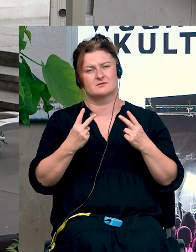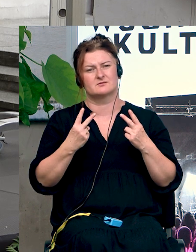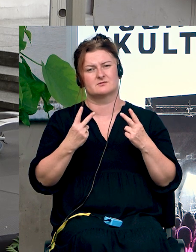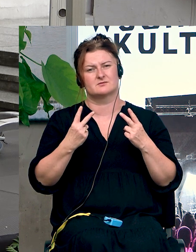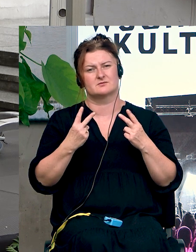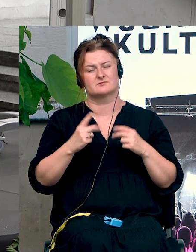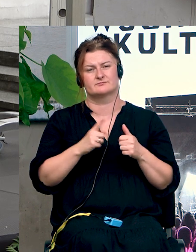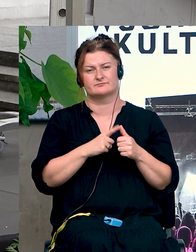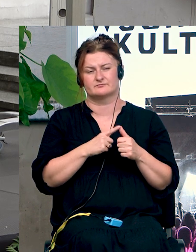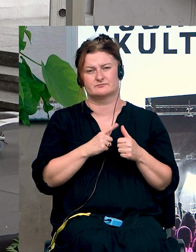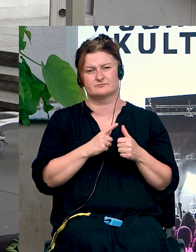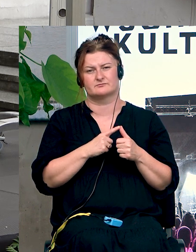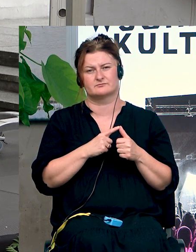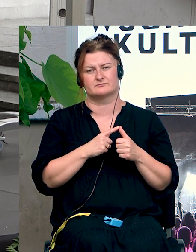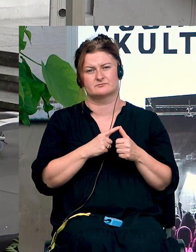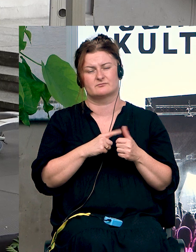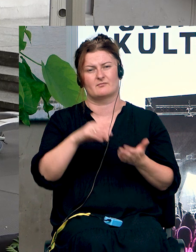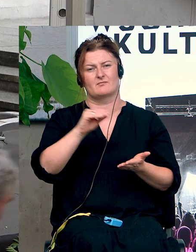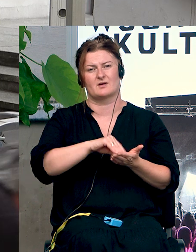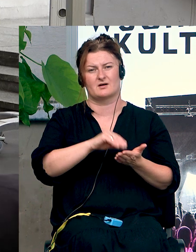по-перше, з практичної точки зору,